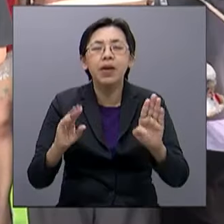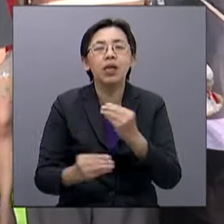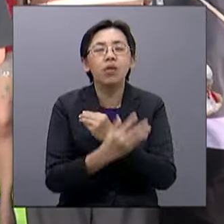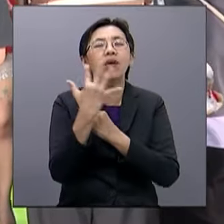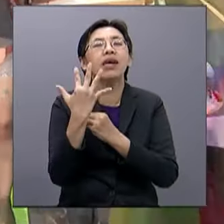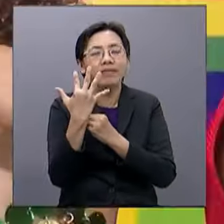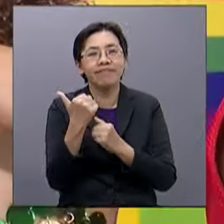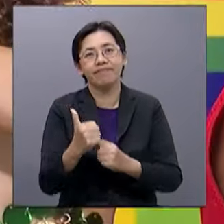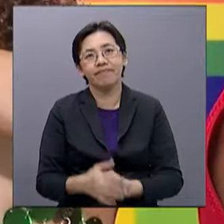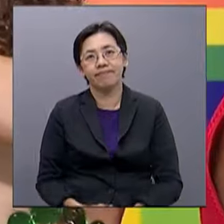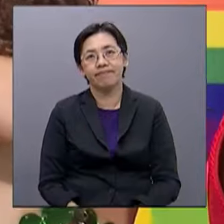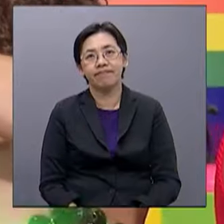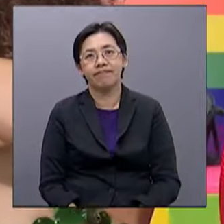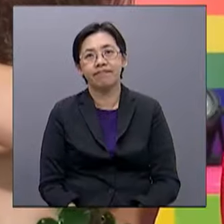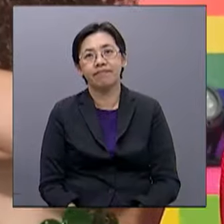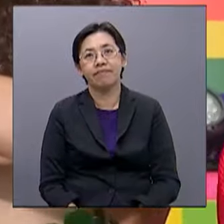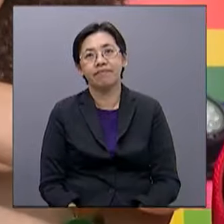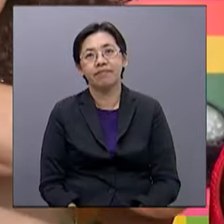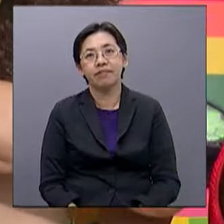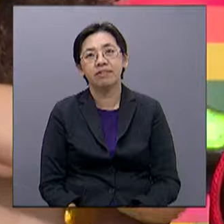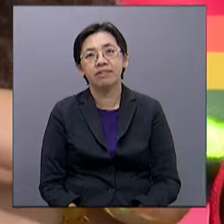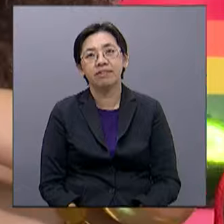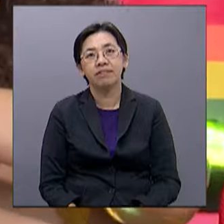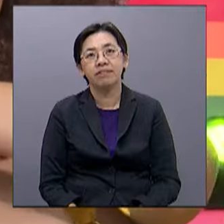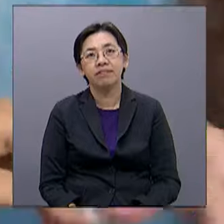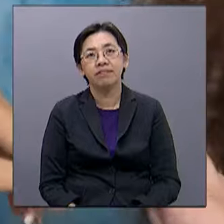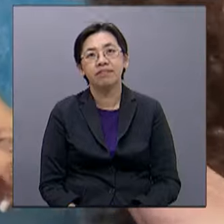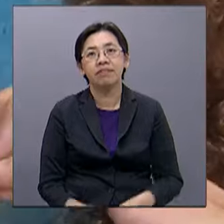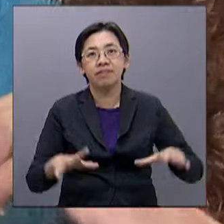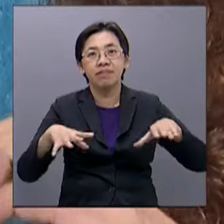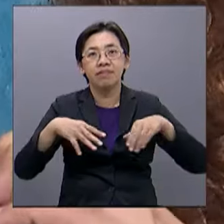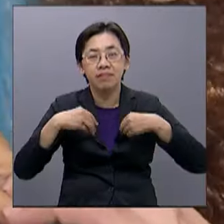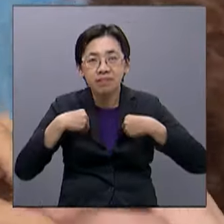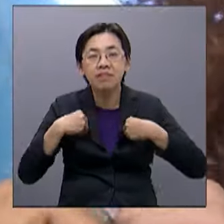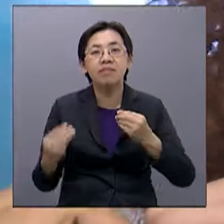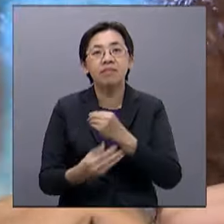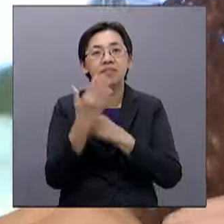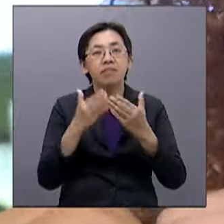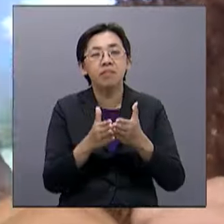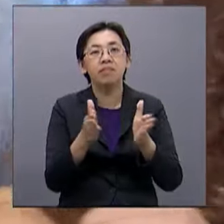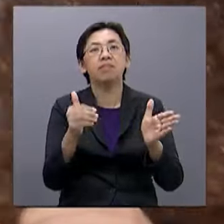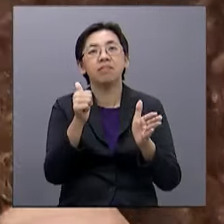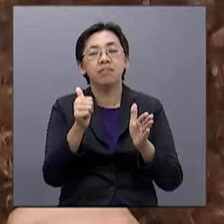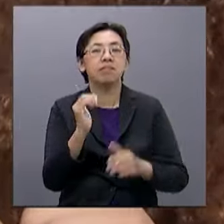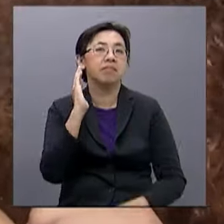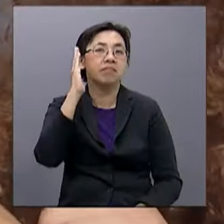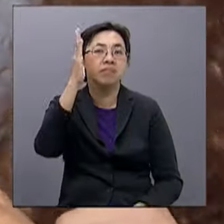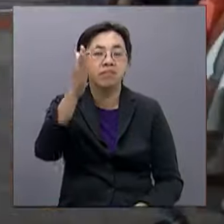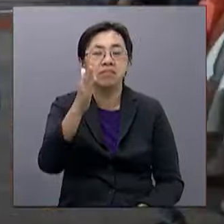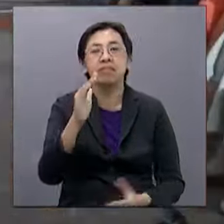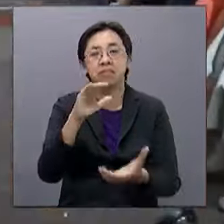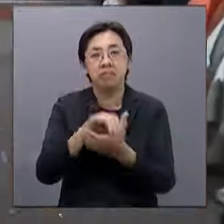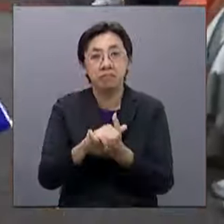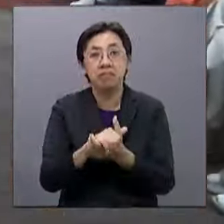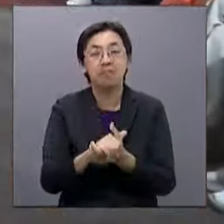ยครับ เรื่องการยอมรับเปิดกว้างมากขึ้นแล้วนะคะความหวังต่อไปนอกจากเรื่องสมรสเท่าเทียม